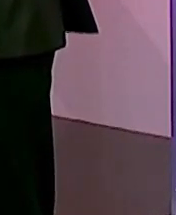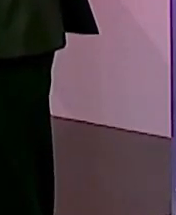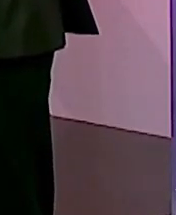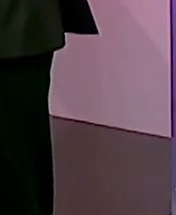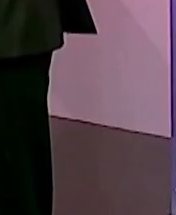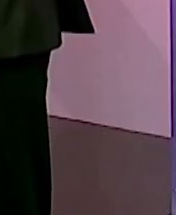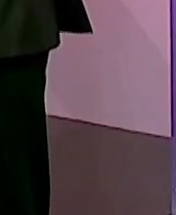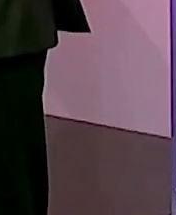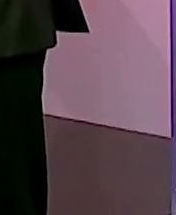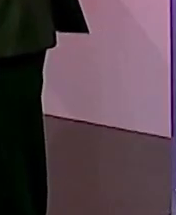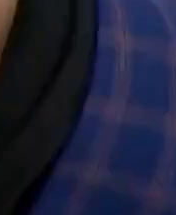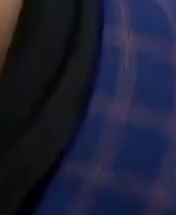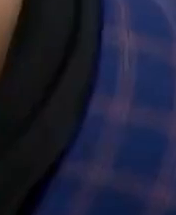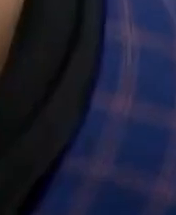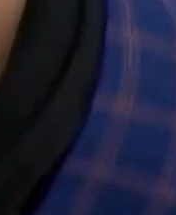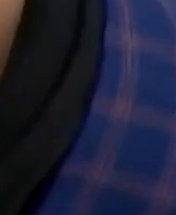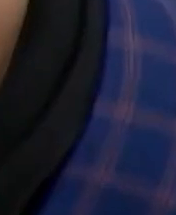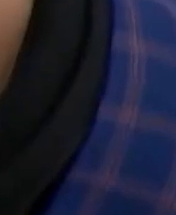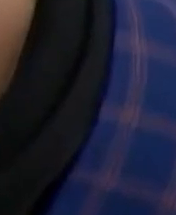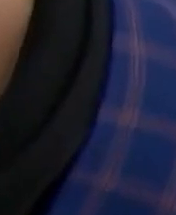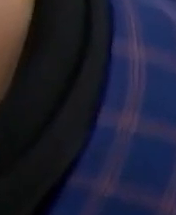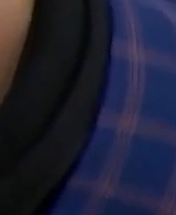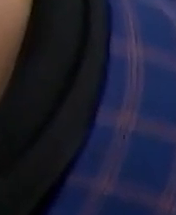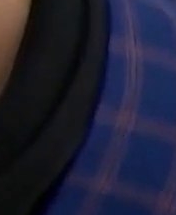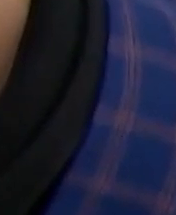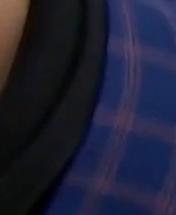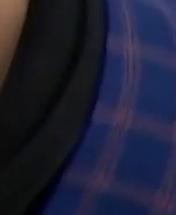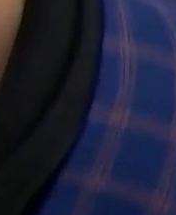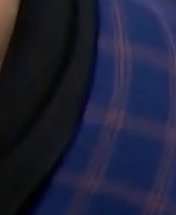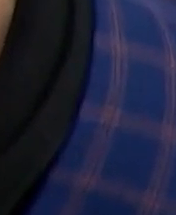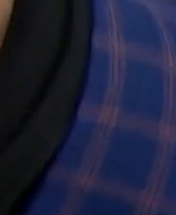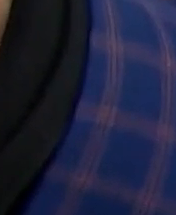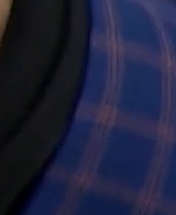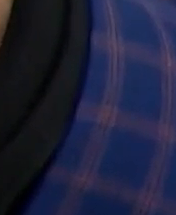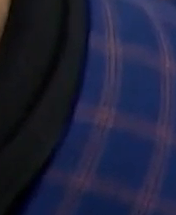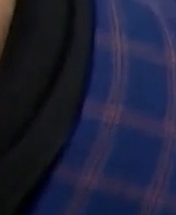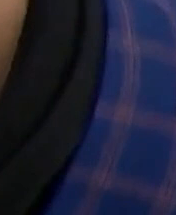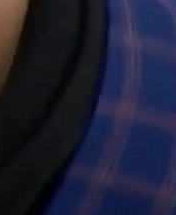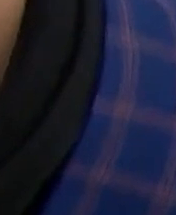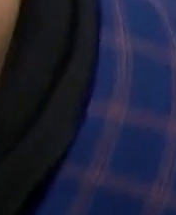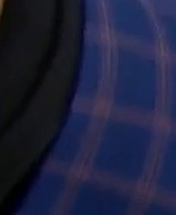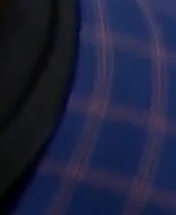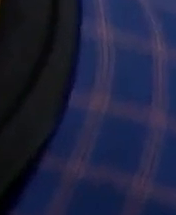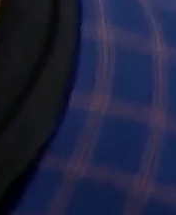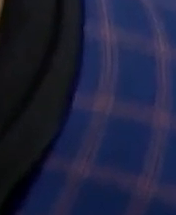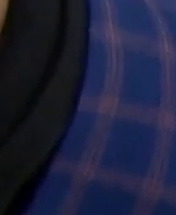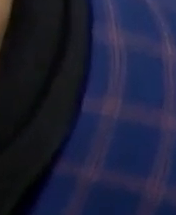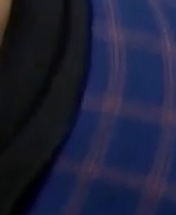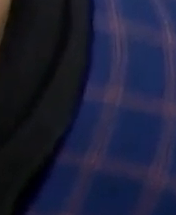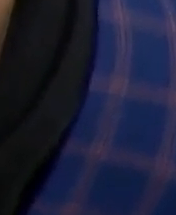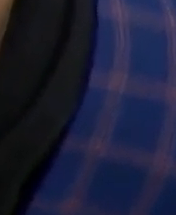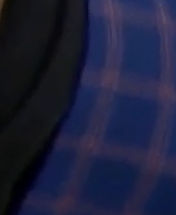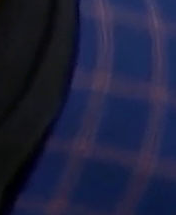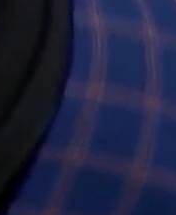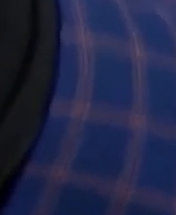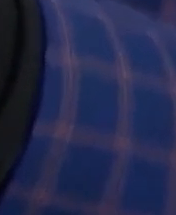tengok sebenarnya apakah struktur buah kelapa sawit ni. Okey. Okay. Yang pertama kita tengok pada bahagian luar dia tu ada